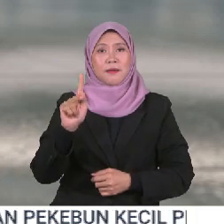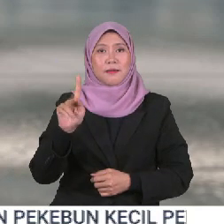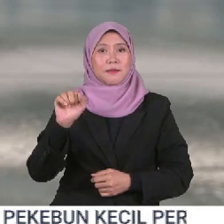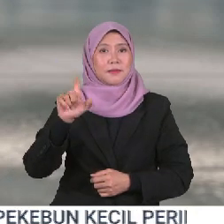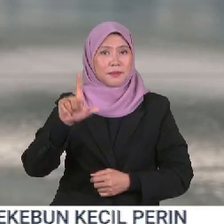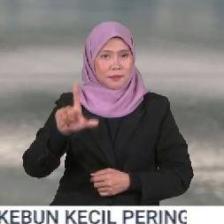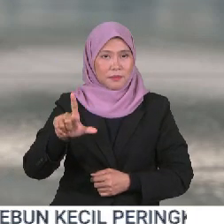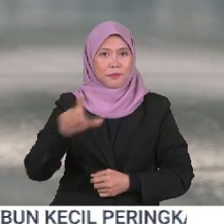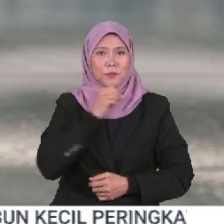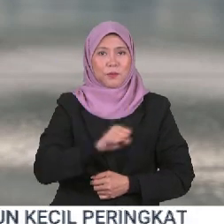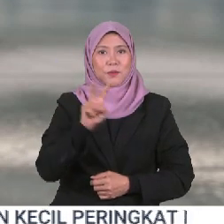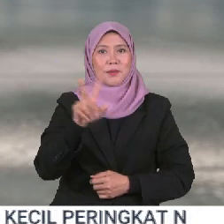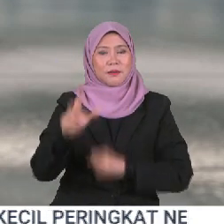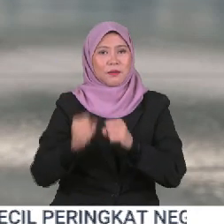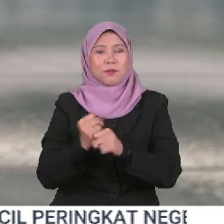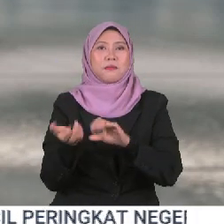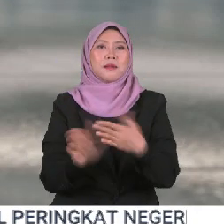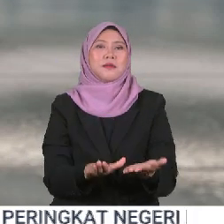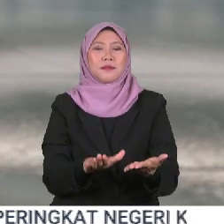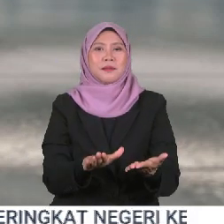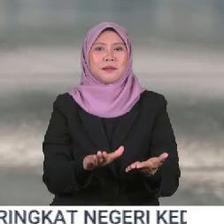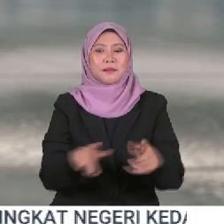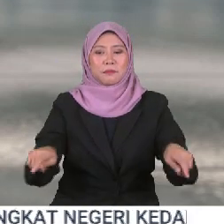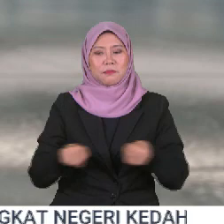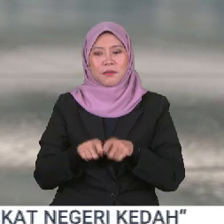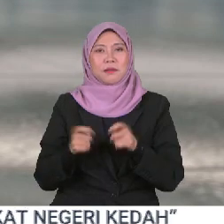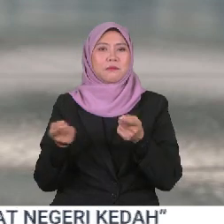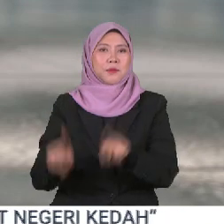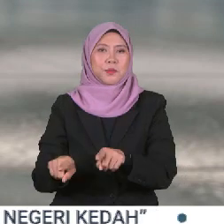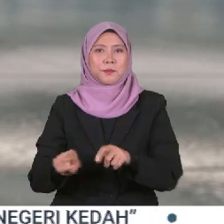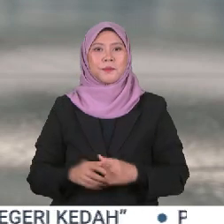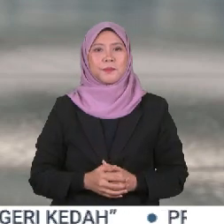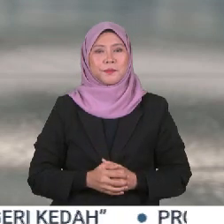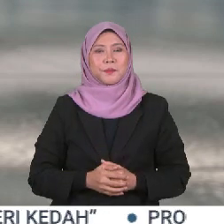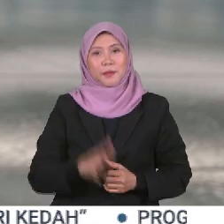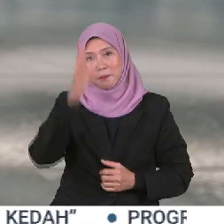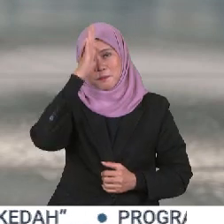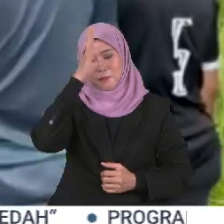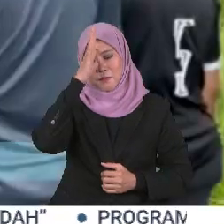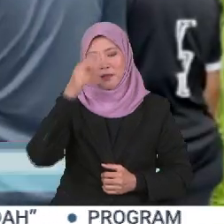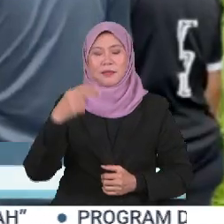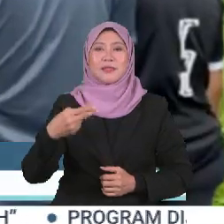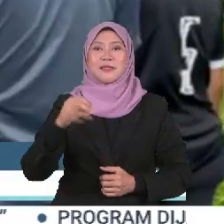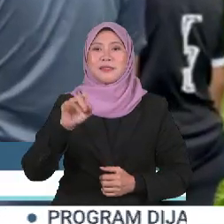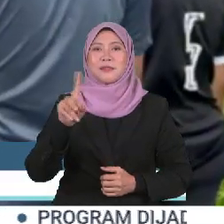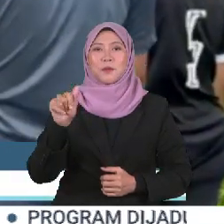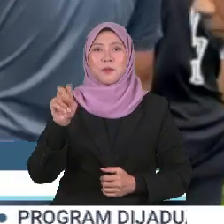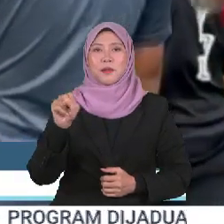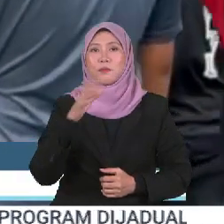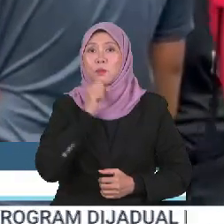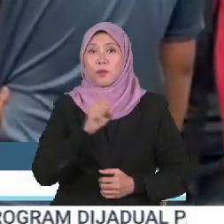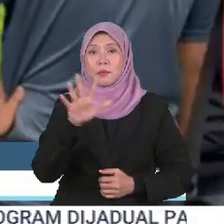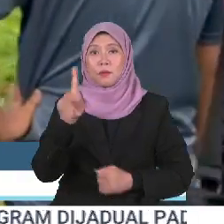Irfan Hizwan, 23 tahun, meninggal dunia di lokasi kejadian. Bapa mangsa Hizwan Yusof, 52 tahun,